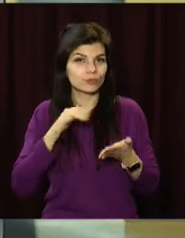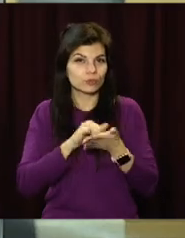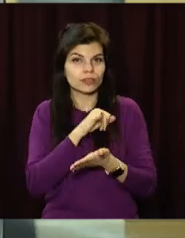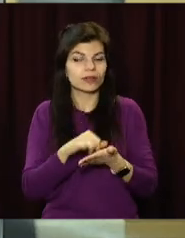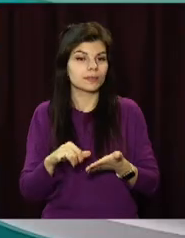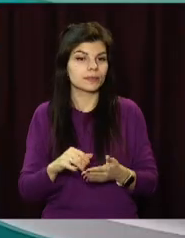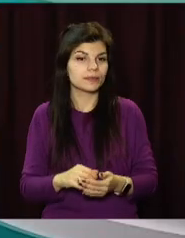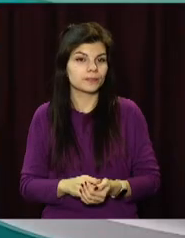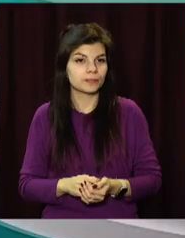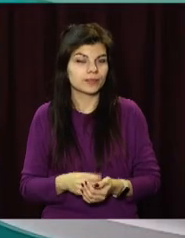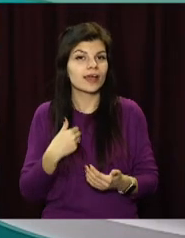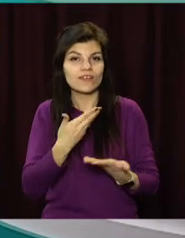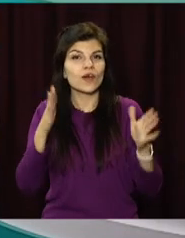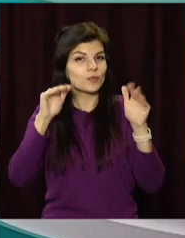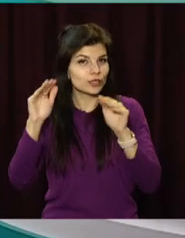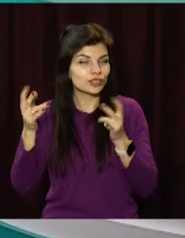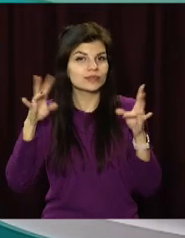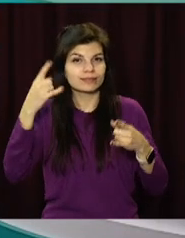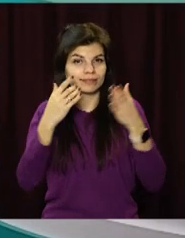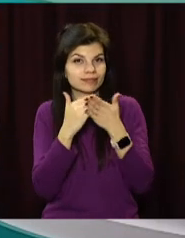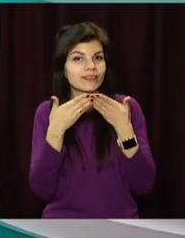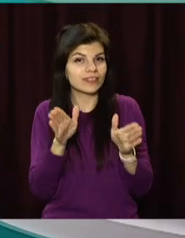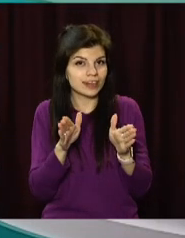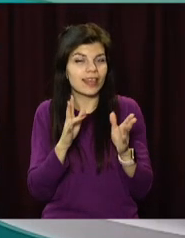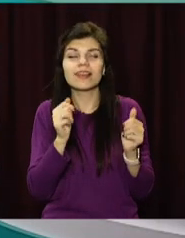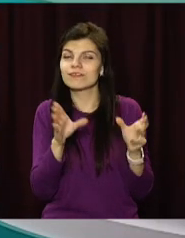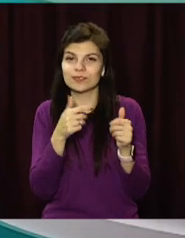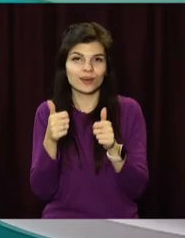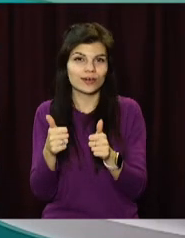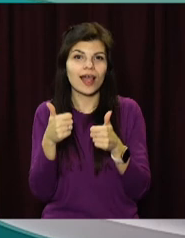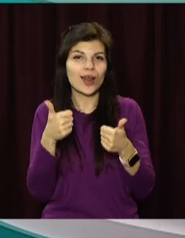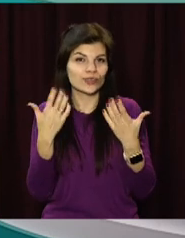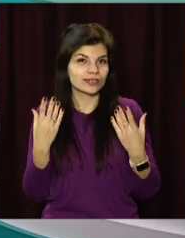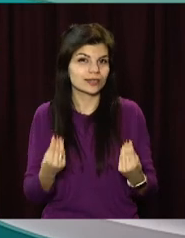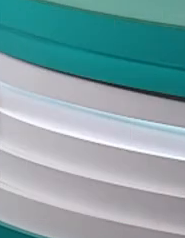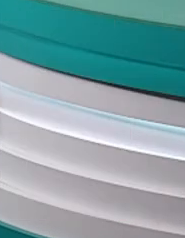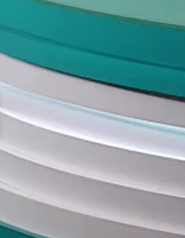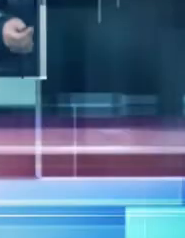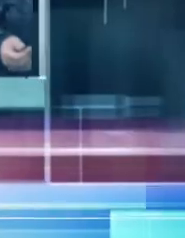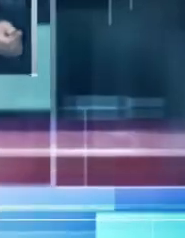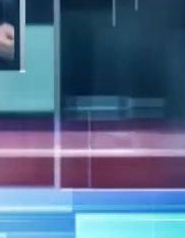YouTube-каналі. А я з вами прощаюся, залишайтеся з відкритим. На все добре. Гарного дня!